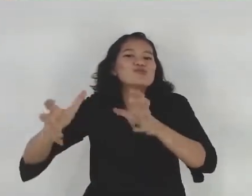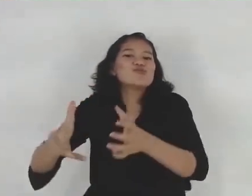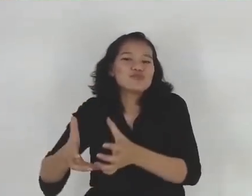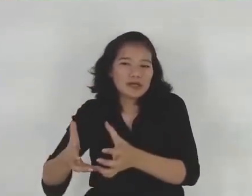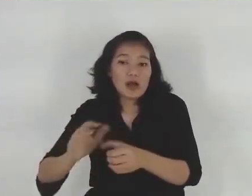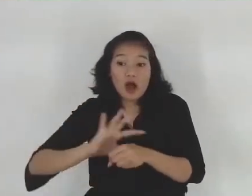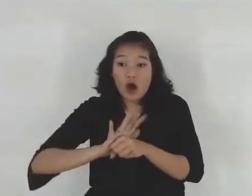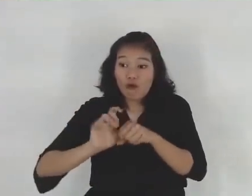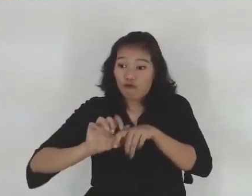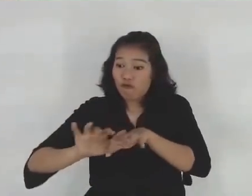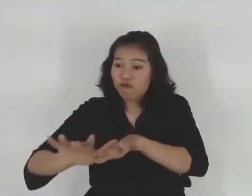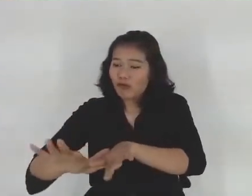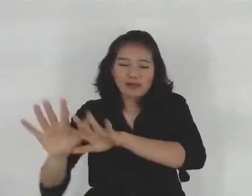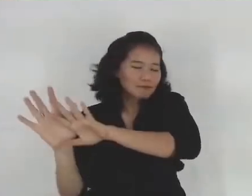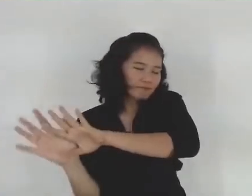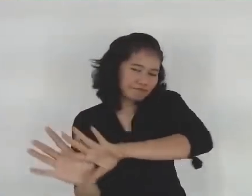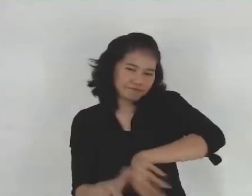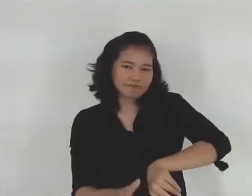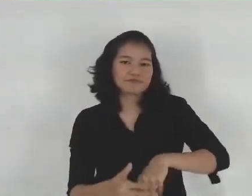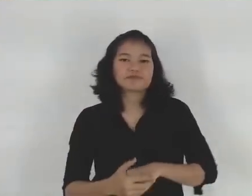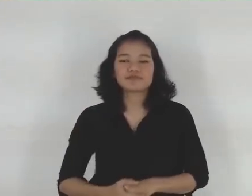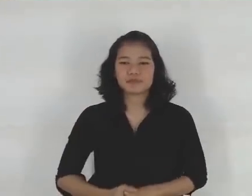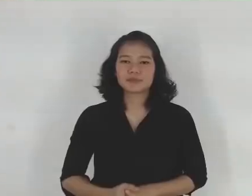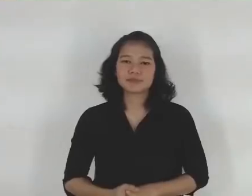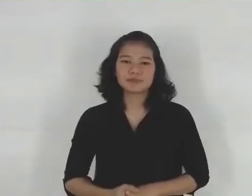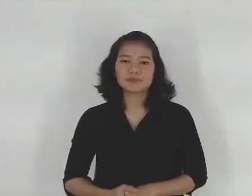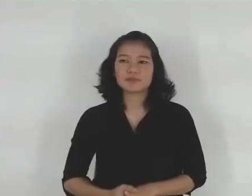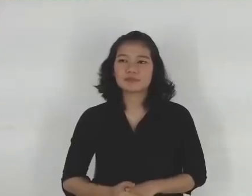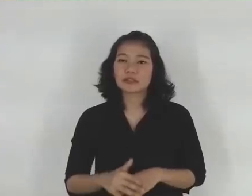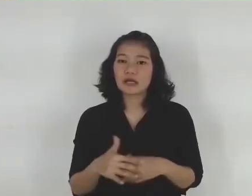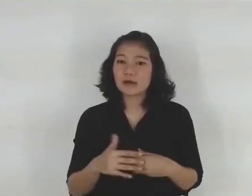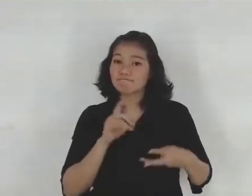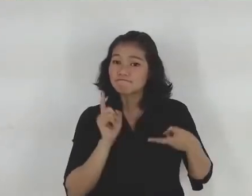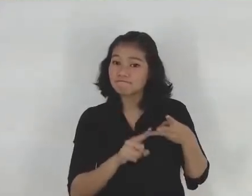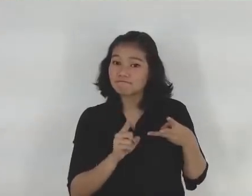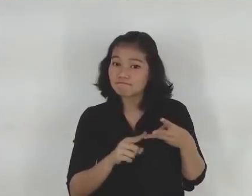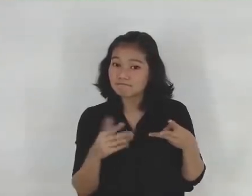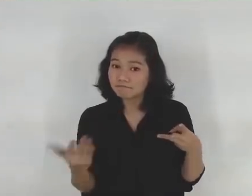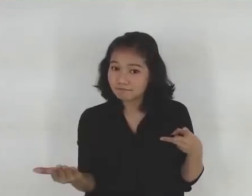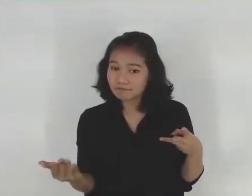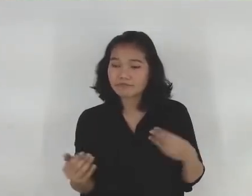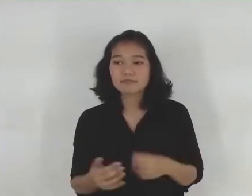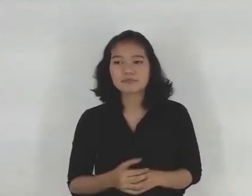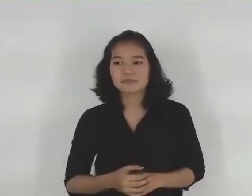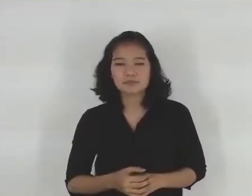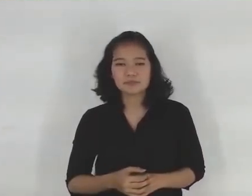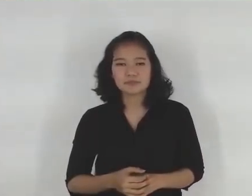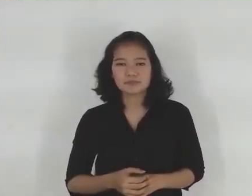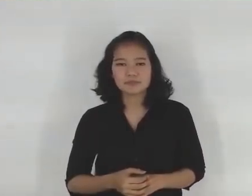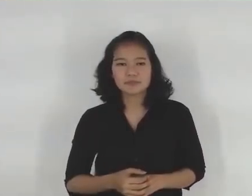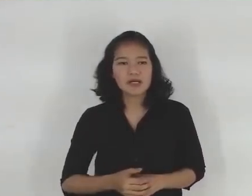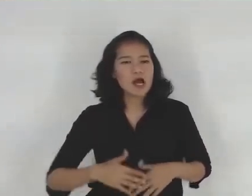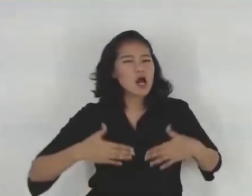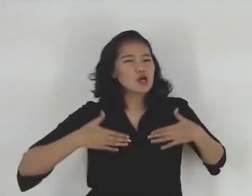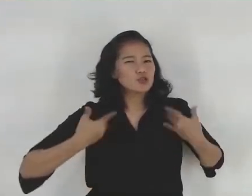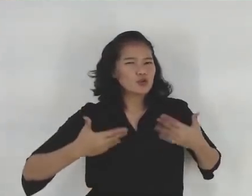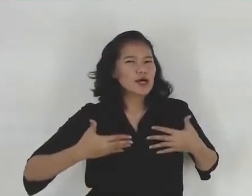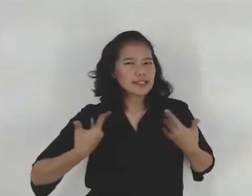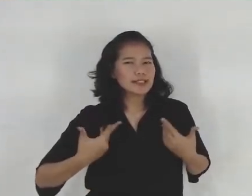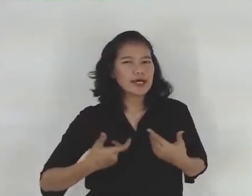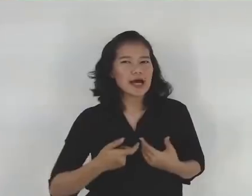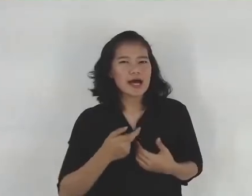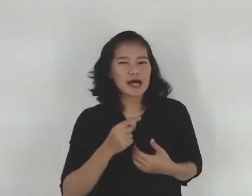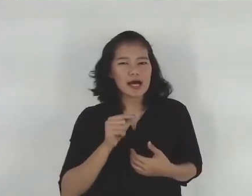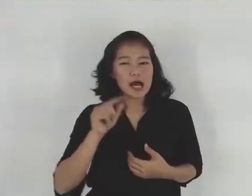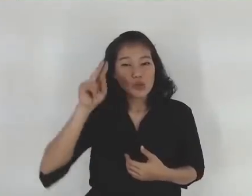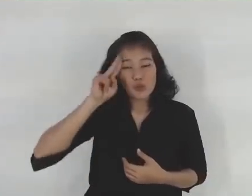pandemi copied 19 lalu yang ketiga sukacita dalam Tuhan